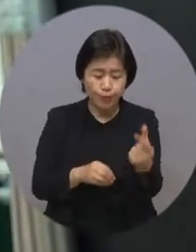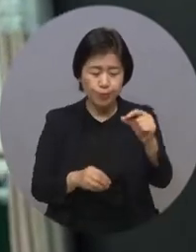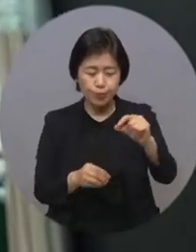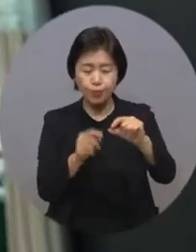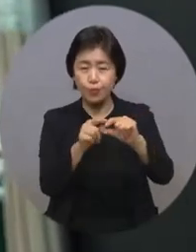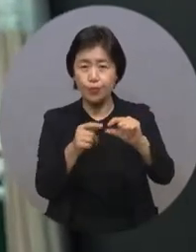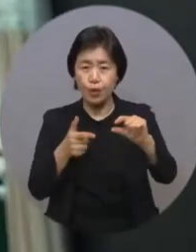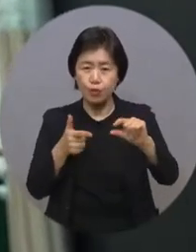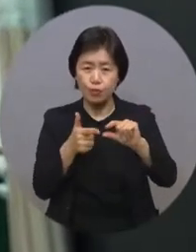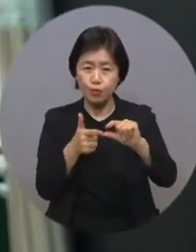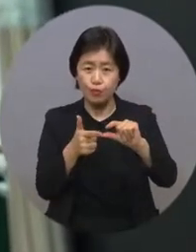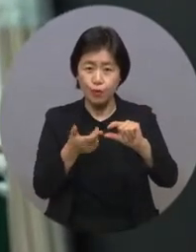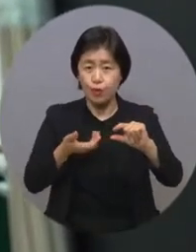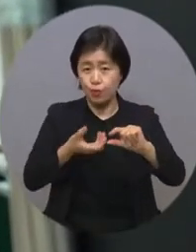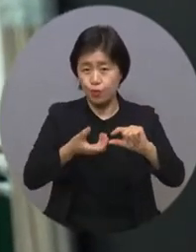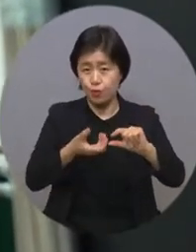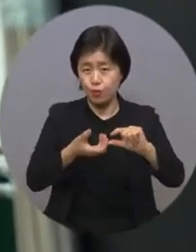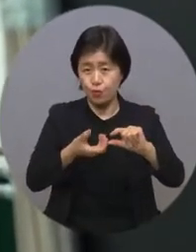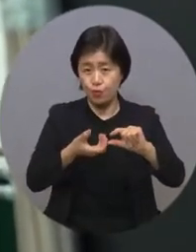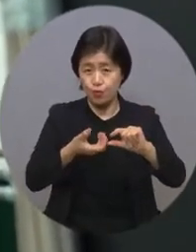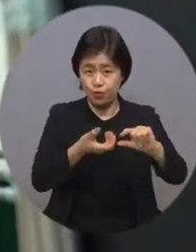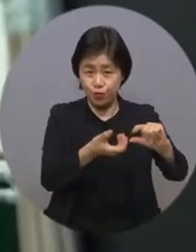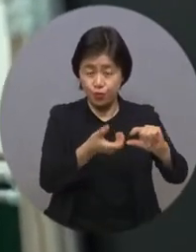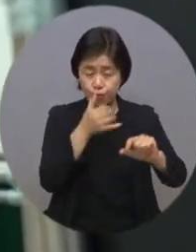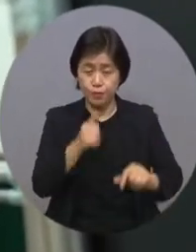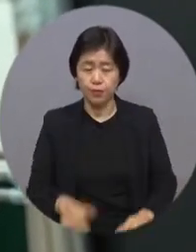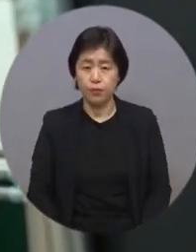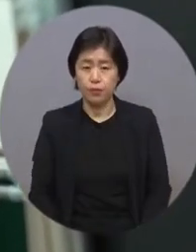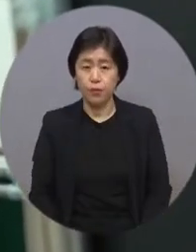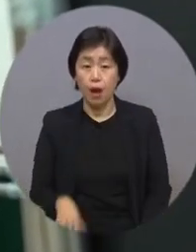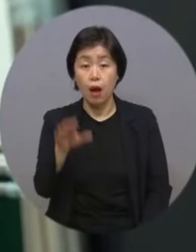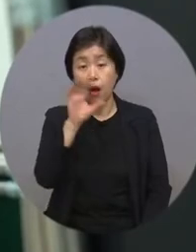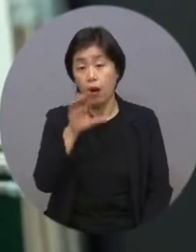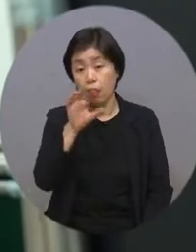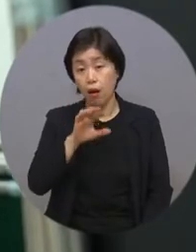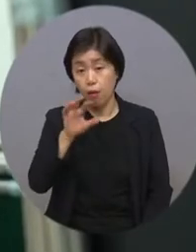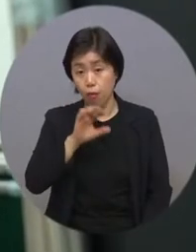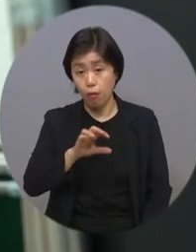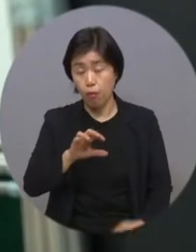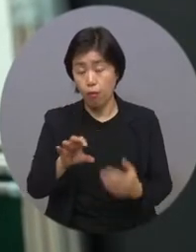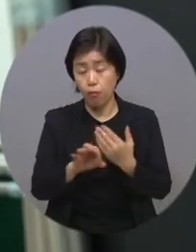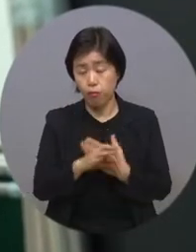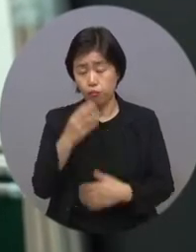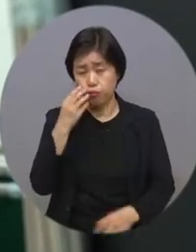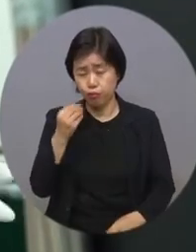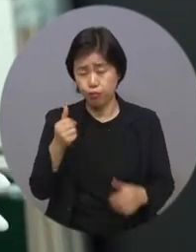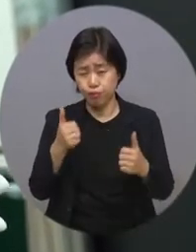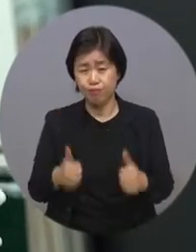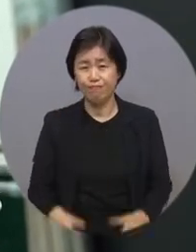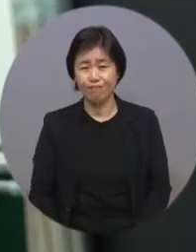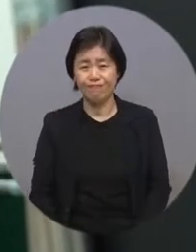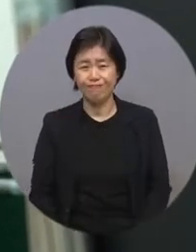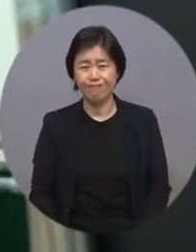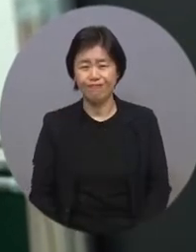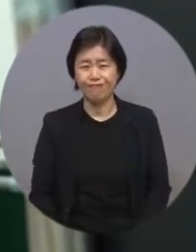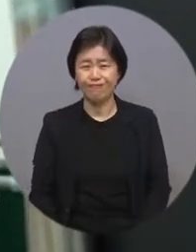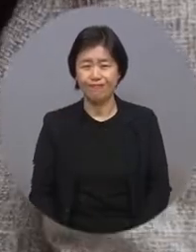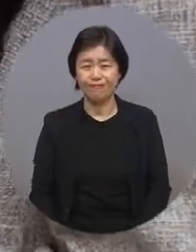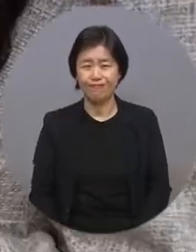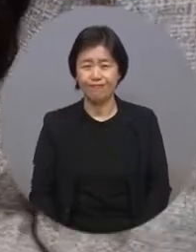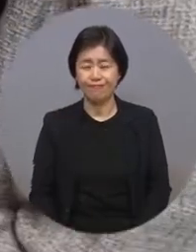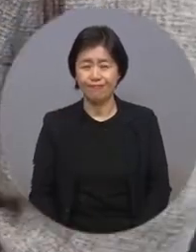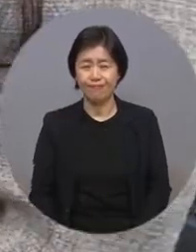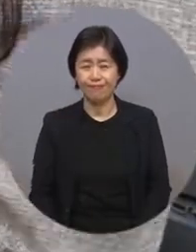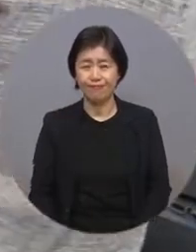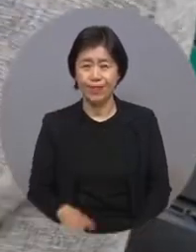사실 신입사원들도 다 대부분 이렇게 그쵸. 하시고 한 이거를 반복적으로 하다 보니까 금세 익숙해지세요. 놀이를 통해서도 네, 하시고 네,